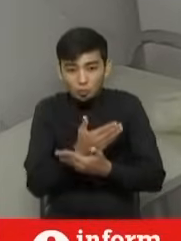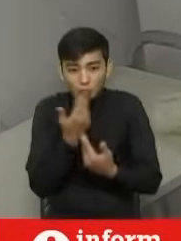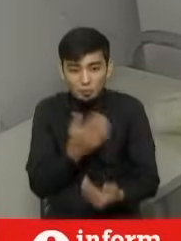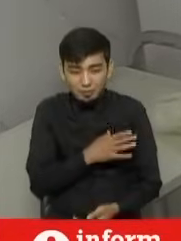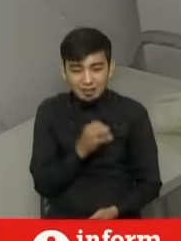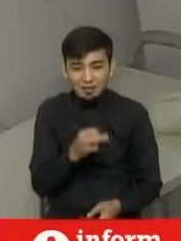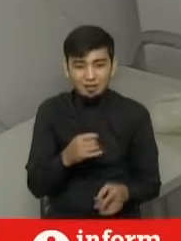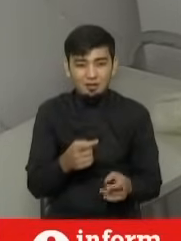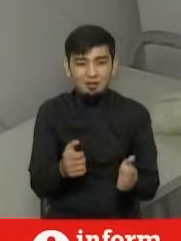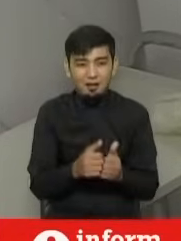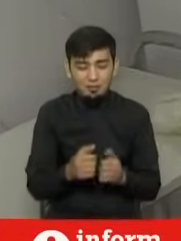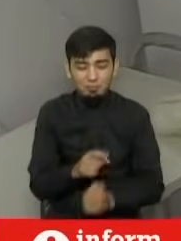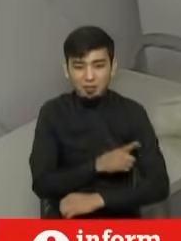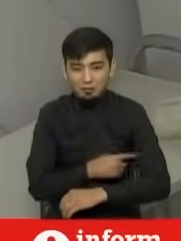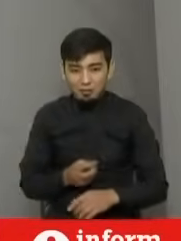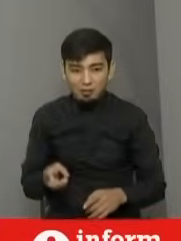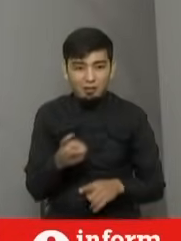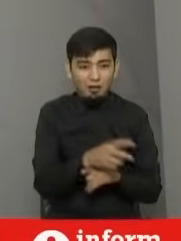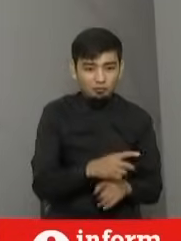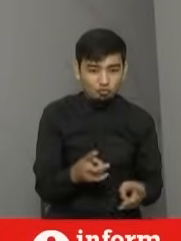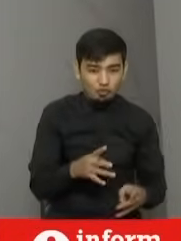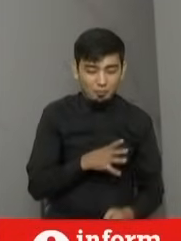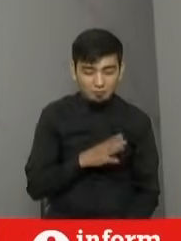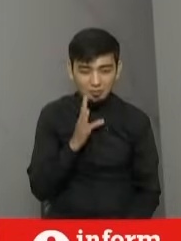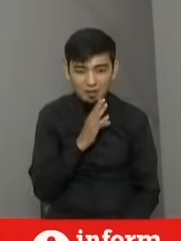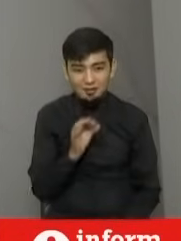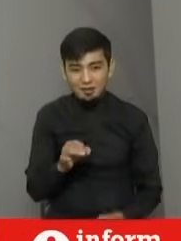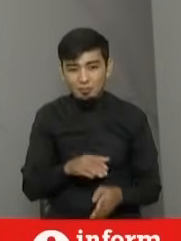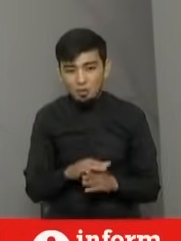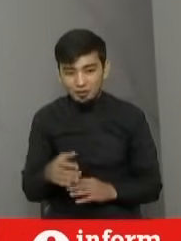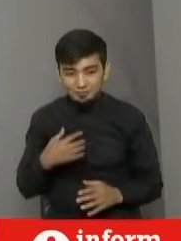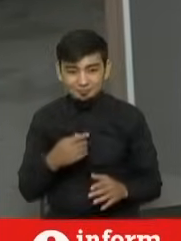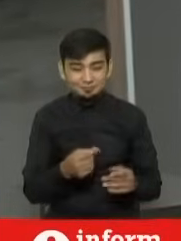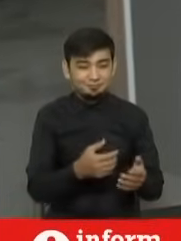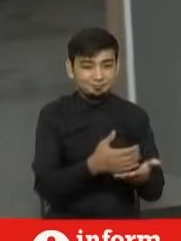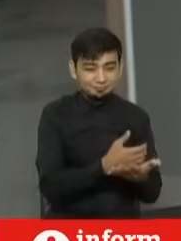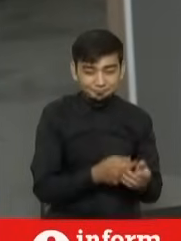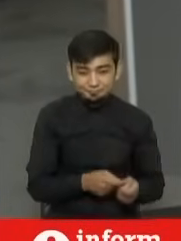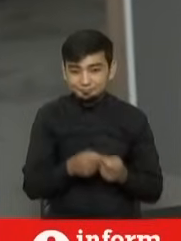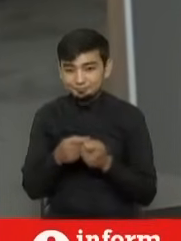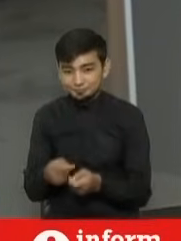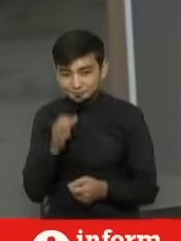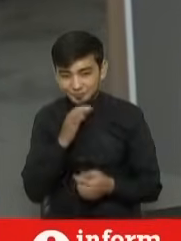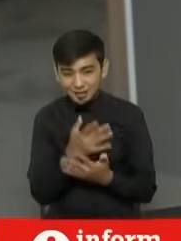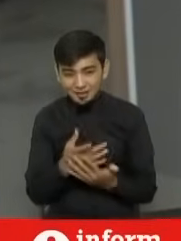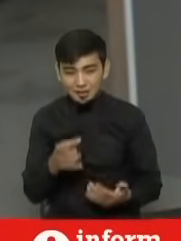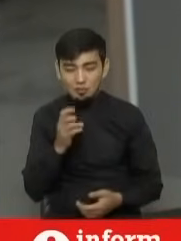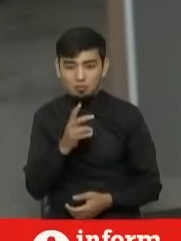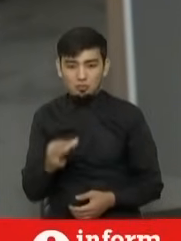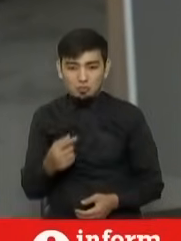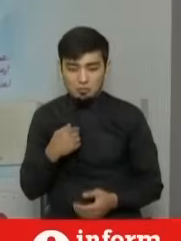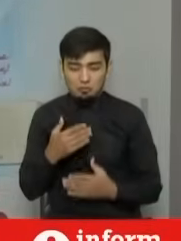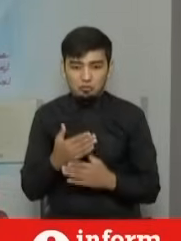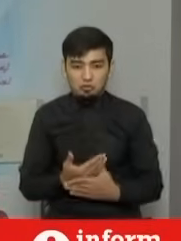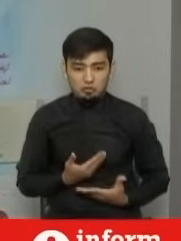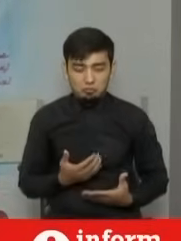төңіректегі дәріханаға жүгіруге тура келді дейді анасы. Айтқандарын айнытпай апарып тұрсақ та ақхалаттылар жеткіншектің өміріне араша түсе алмады